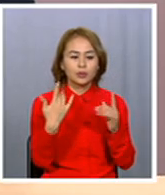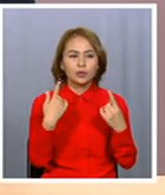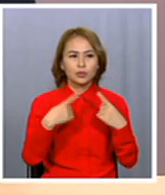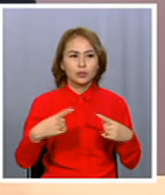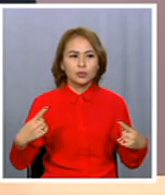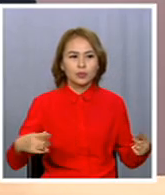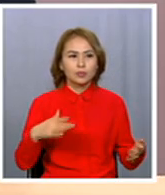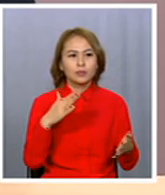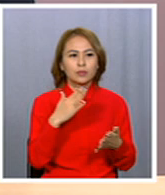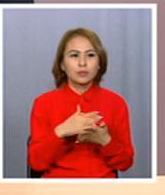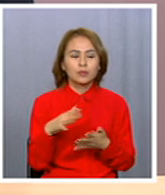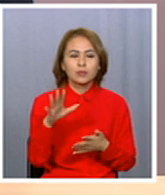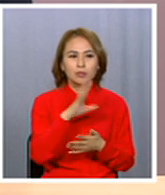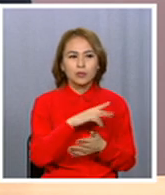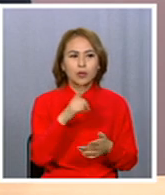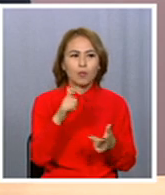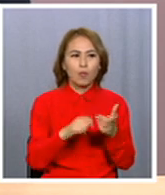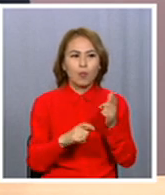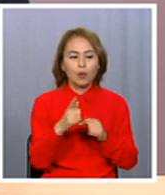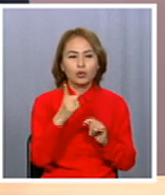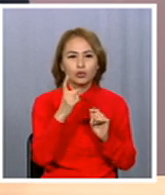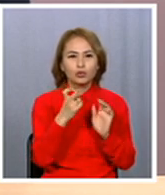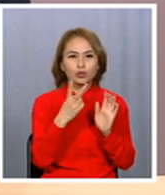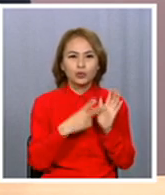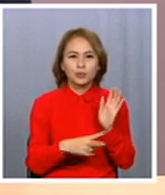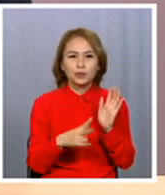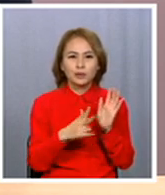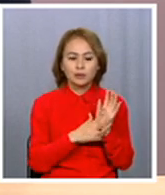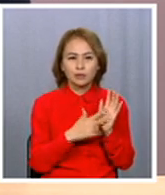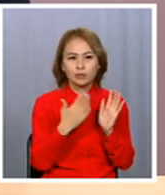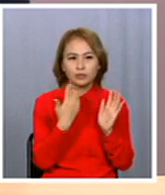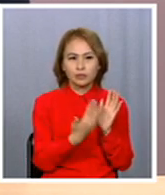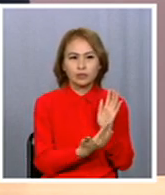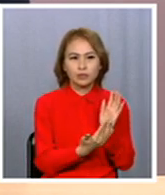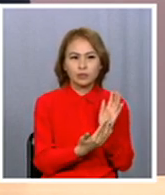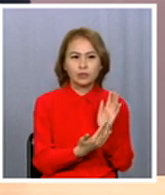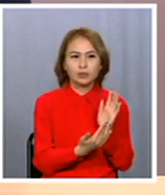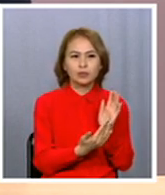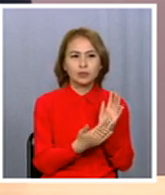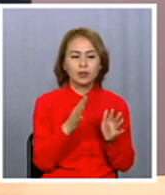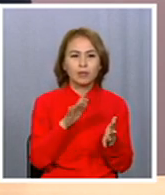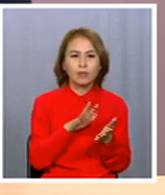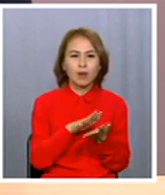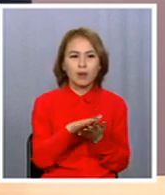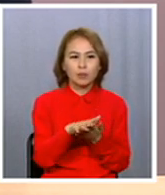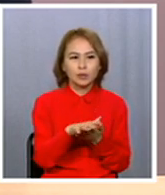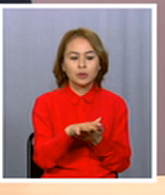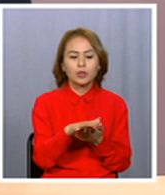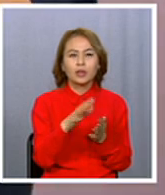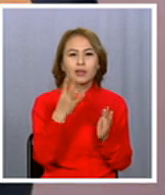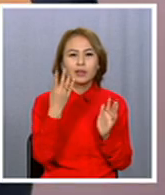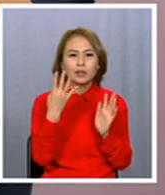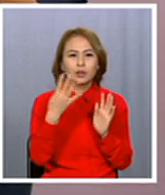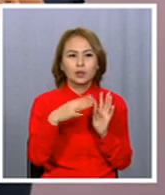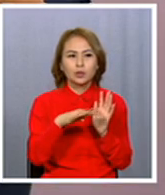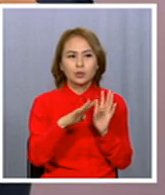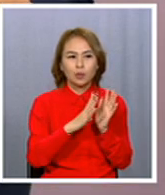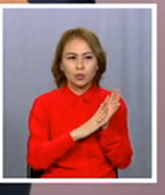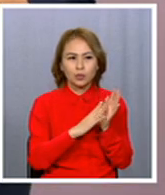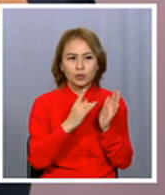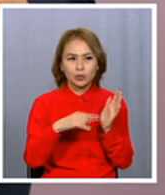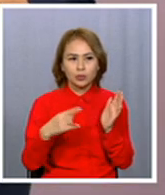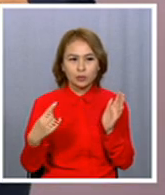ішінде сүтқоректілердің 178 түрі, бауырмен жорғалаушылардың 49 түрі,